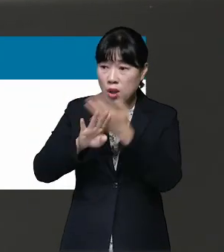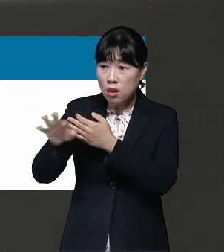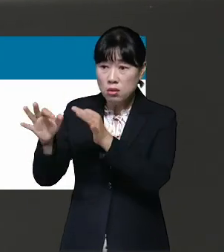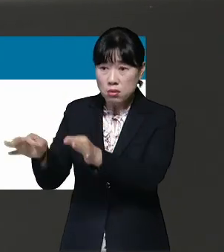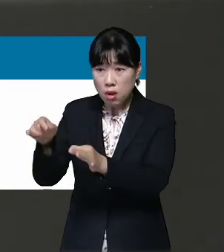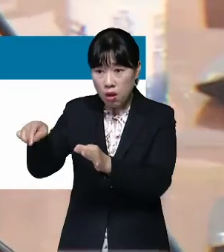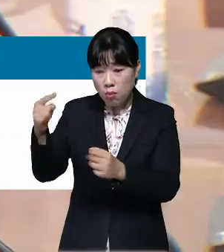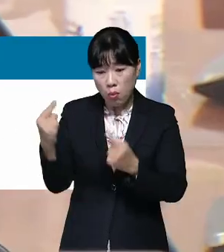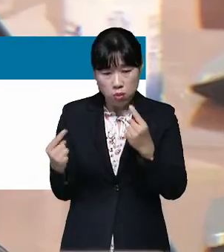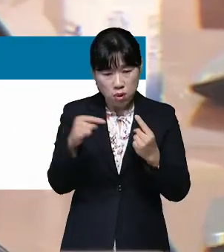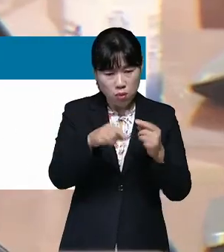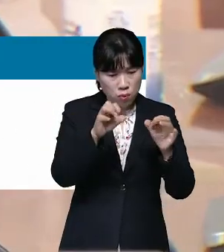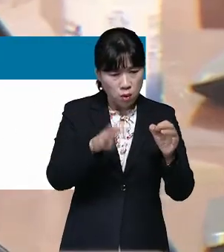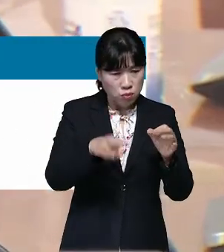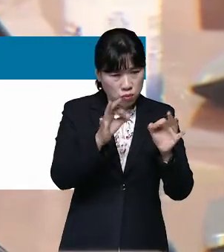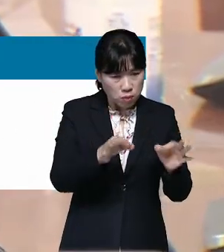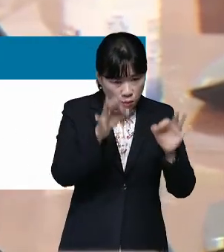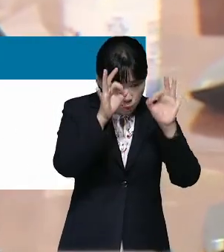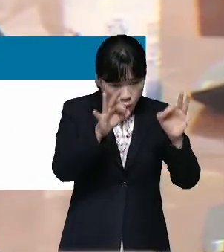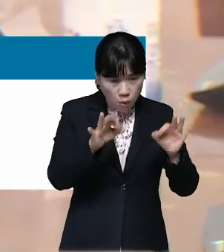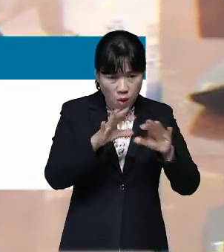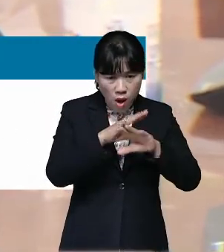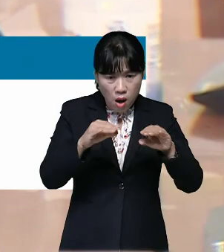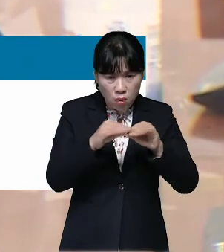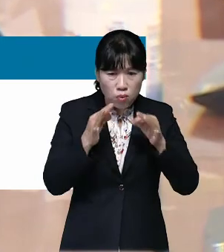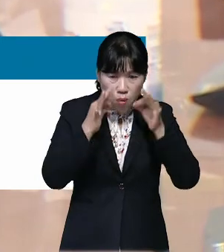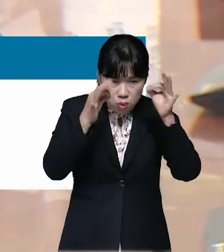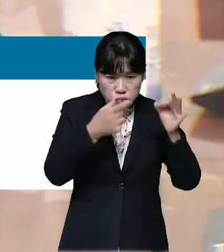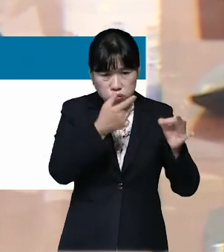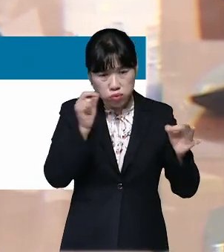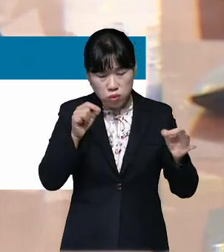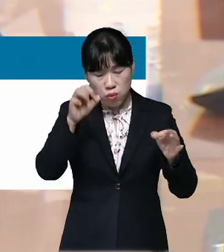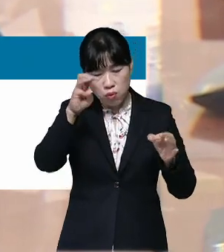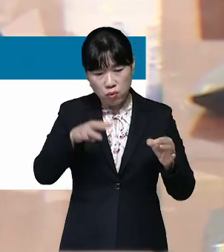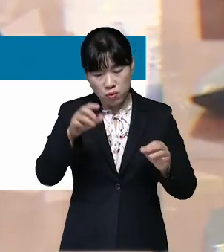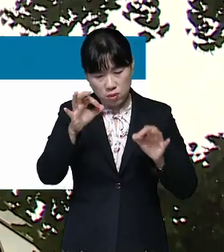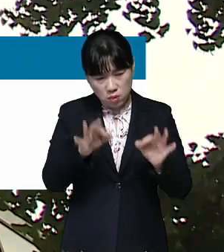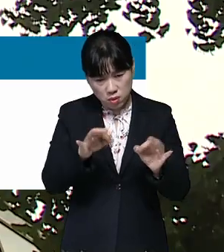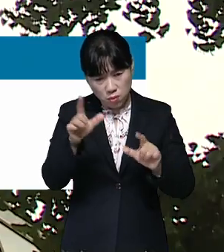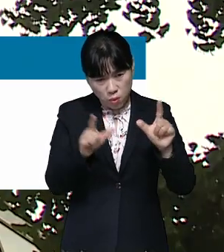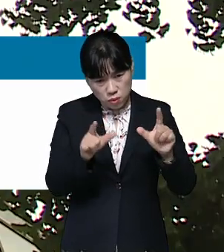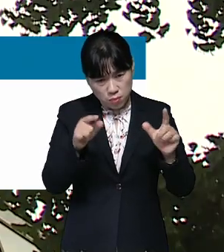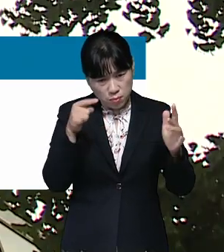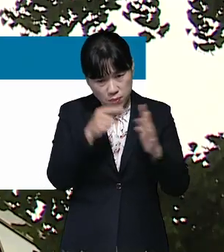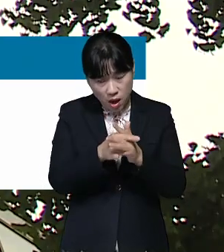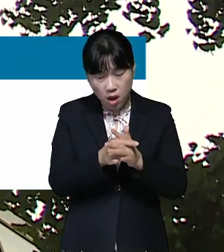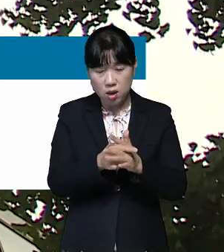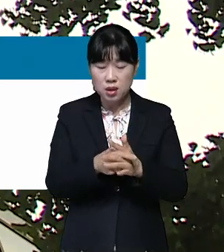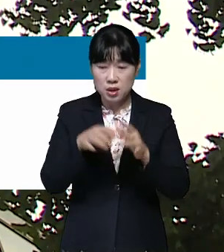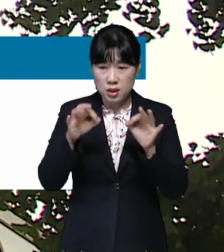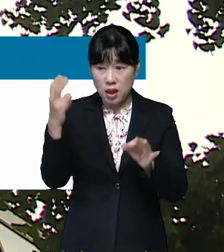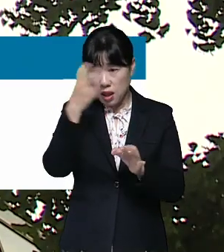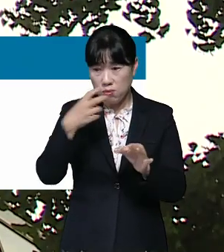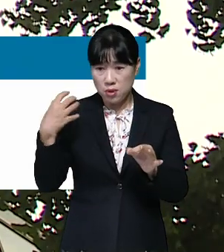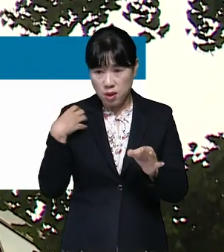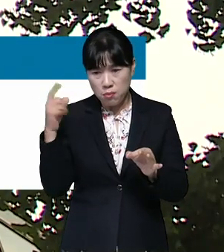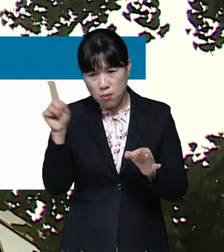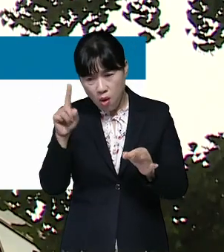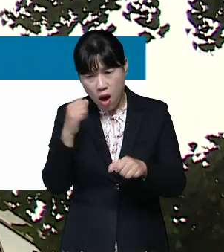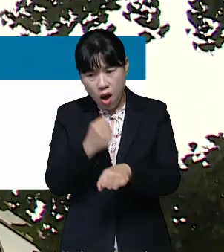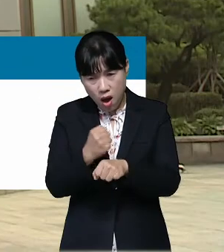광주은행은 조치가 미흡했던 것 같다며 광주은행 상황을 파악해 금감원이 어떤 역할을 할 수 있는지 살펴보겠다고